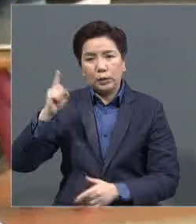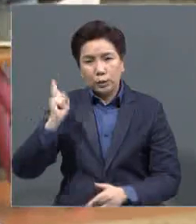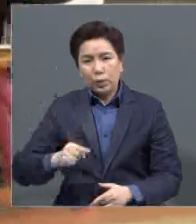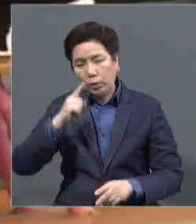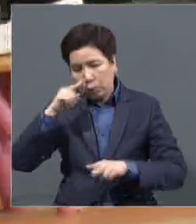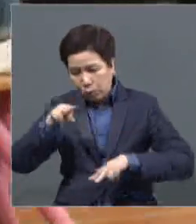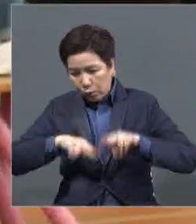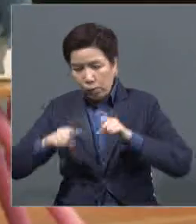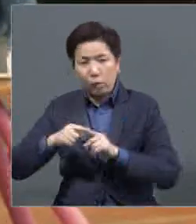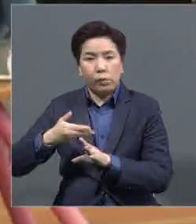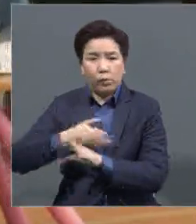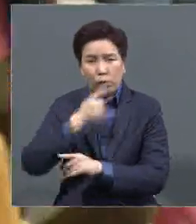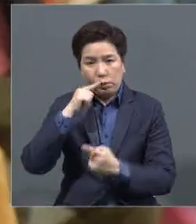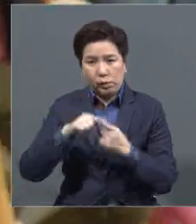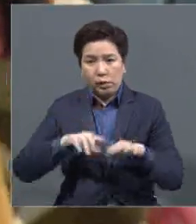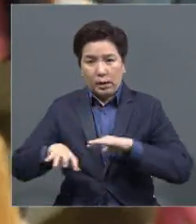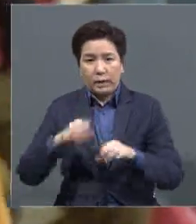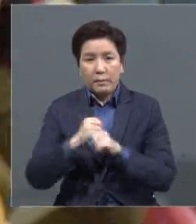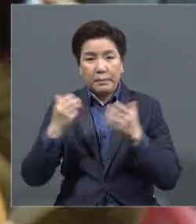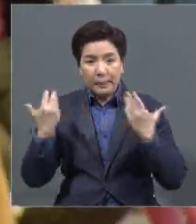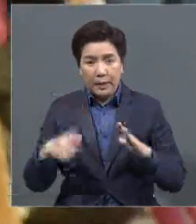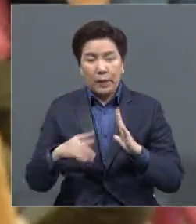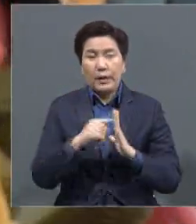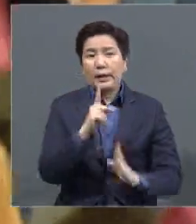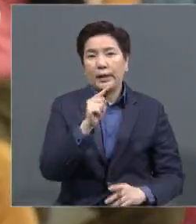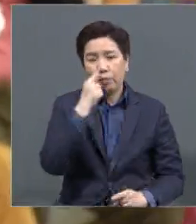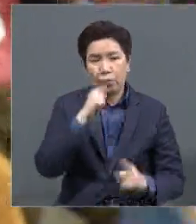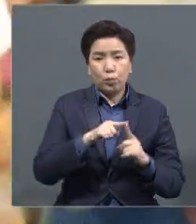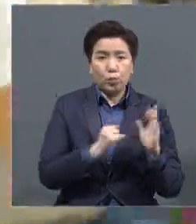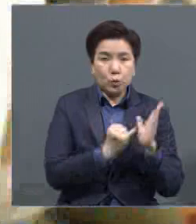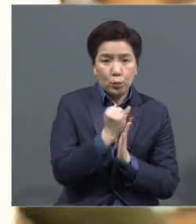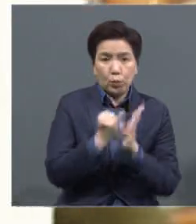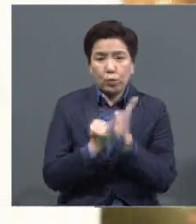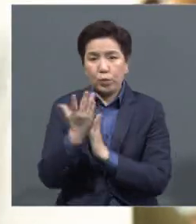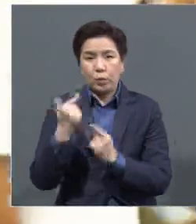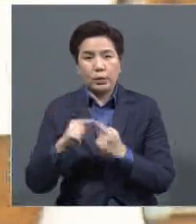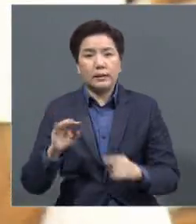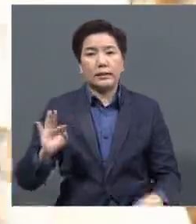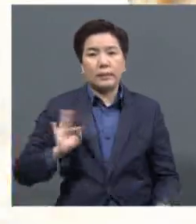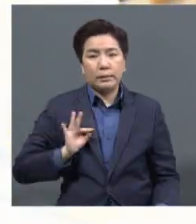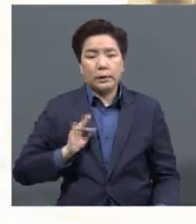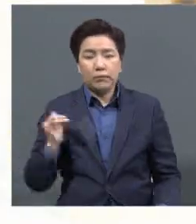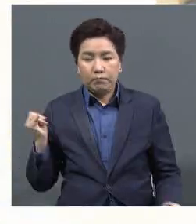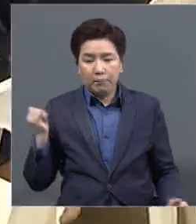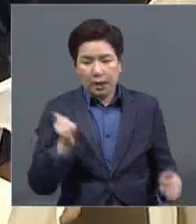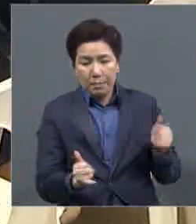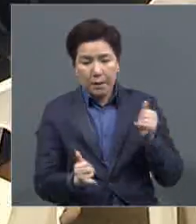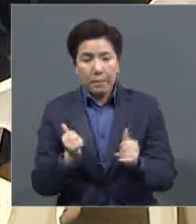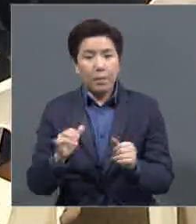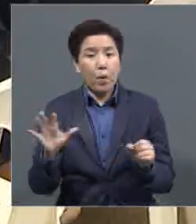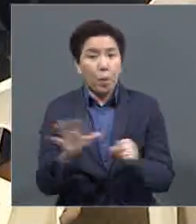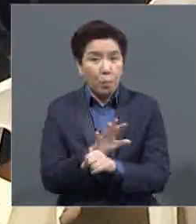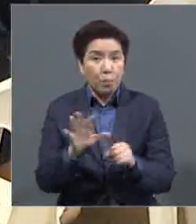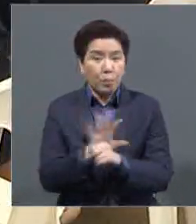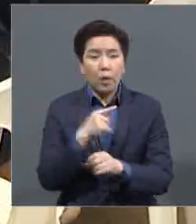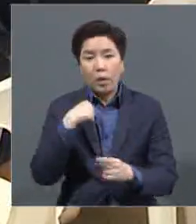การตรวจสอบก่อนว่าการจัดตั้งในเขตพื้นที่เนี่ยถูกต้องหรือไม่สมาชิกมาประชุมครบตามที่กฎหมายกำหนดหรือ